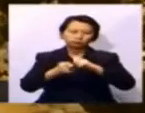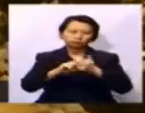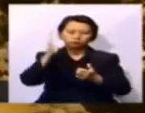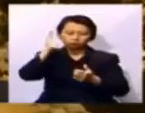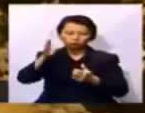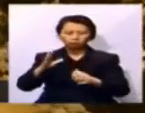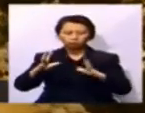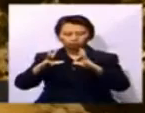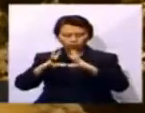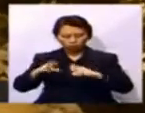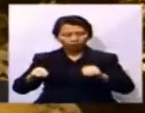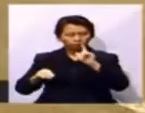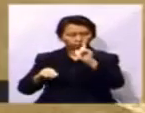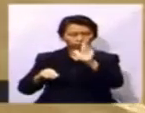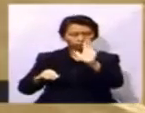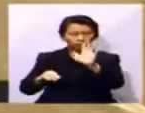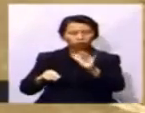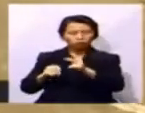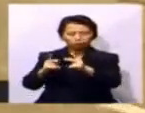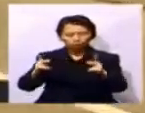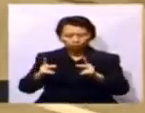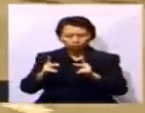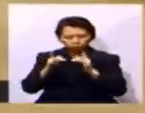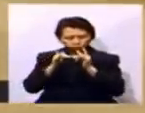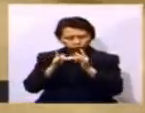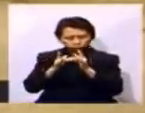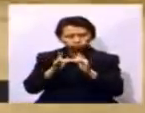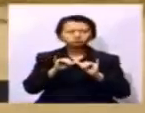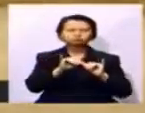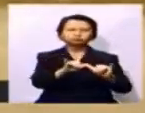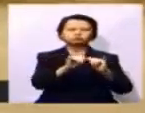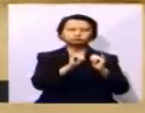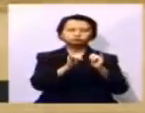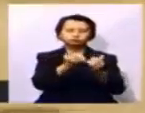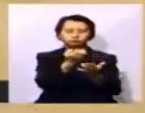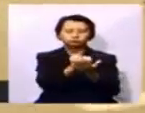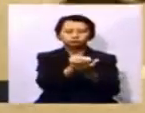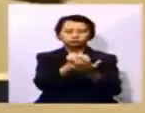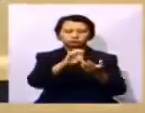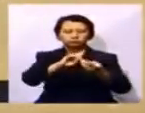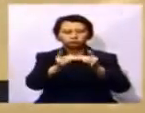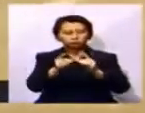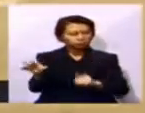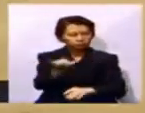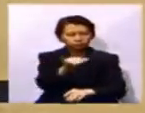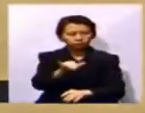yang akan diatasi bagi membolehkan kawasan itu bergerak seiring dengan pembangunan ekonomi digital.